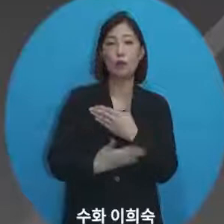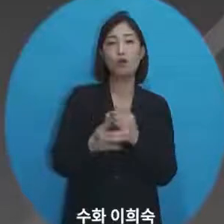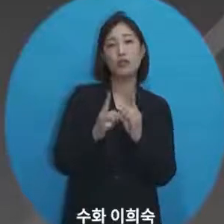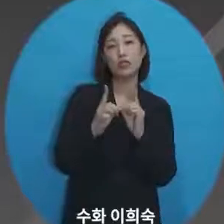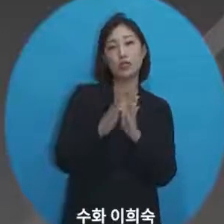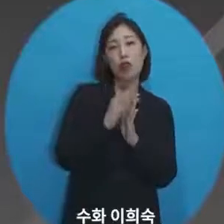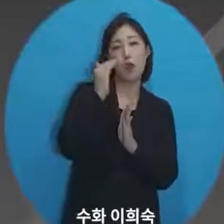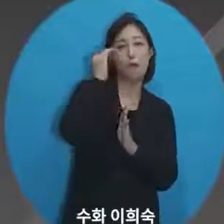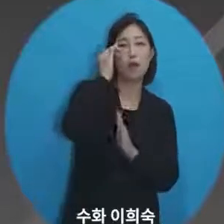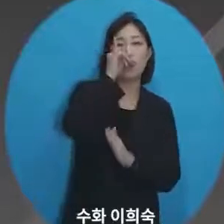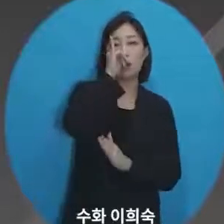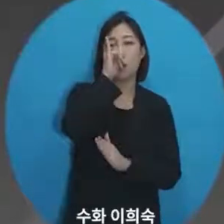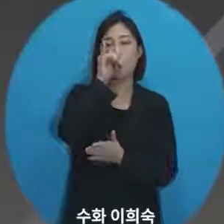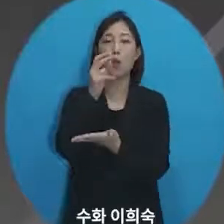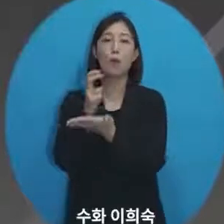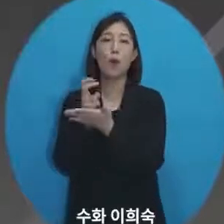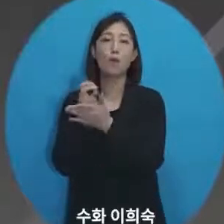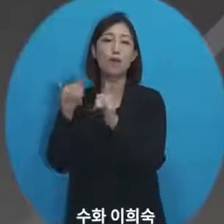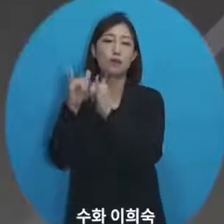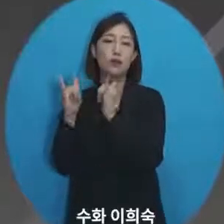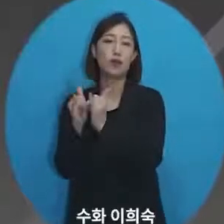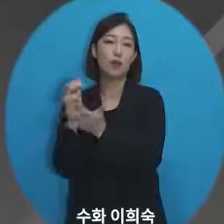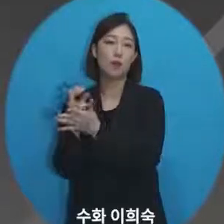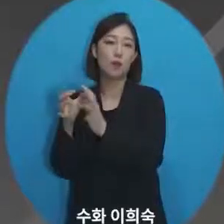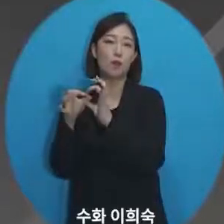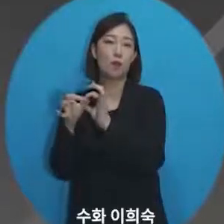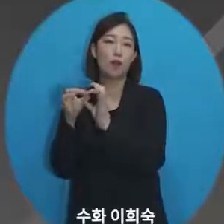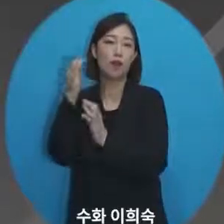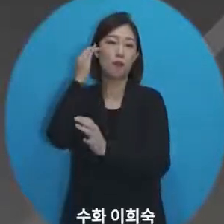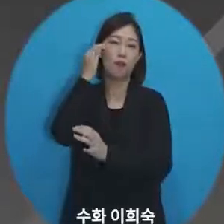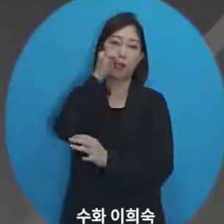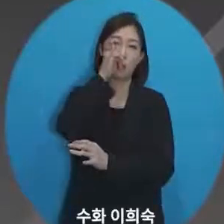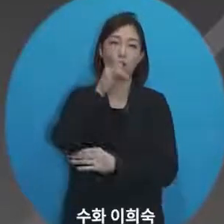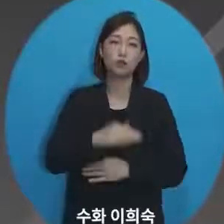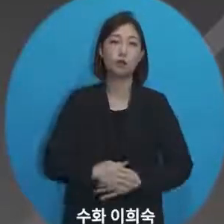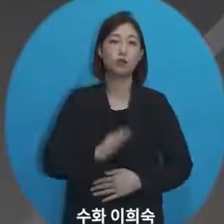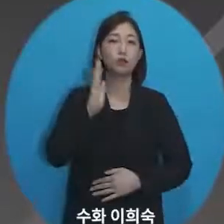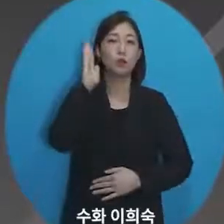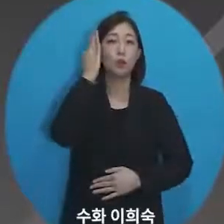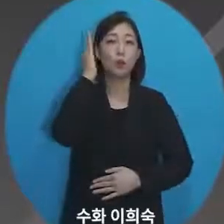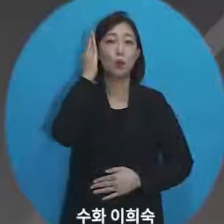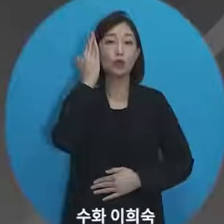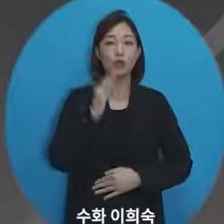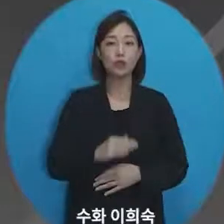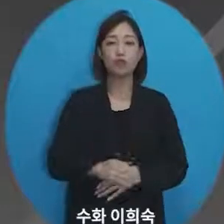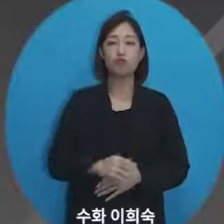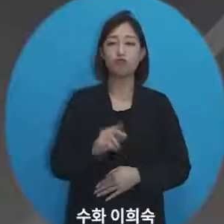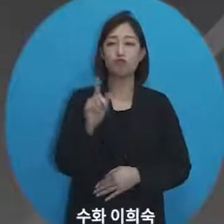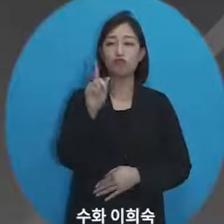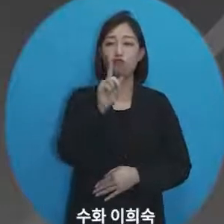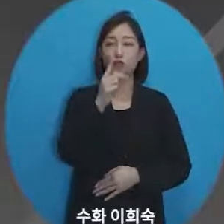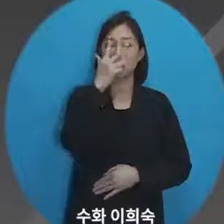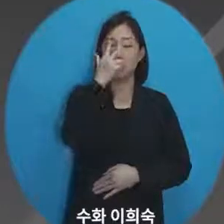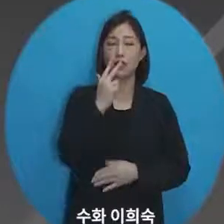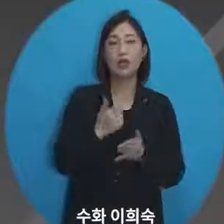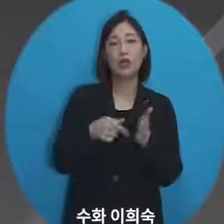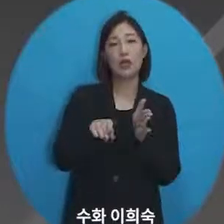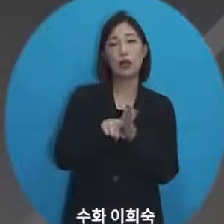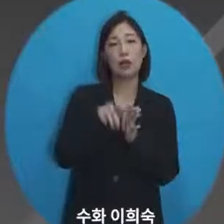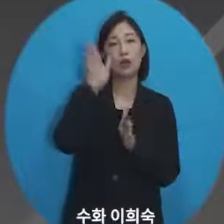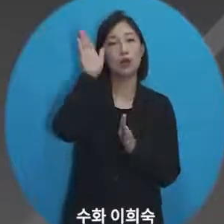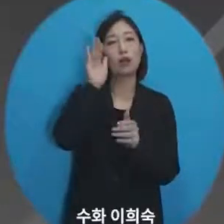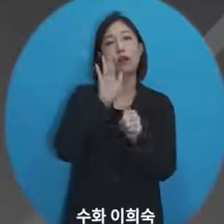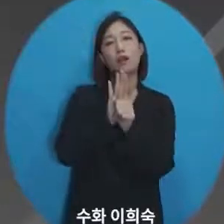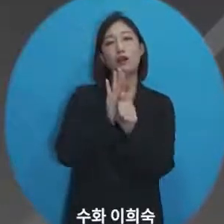다음에 제도적인 베리어. 최근에 많이 얘기가 이슈가 된 부분인데, 안내견이라든지,